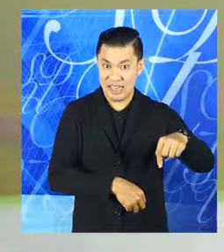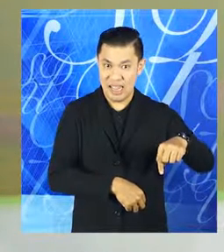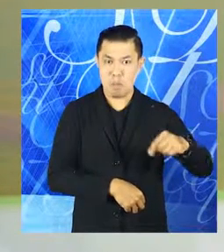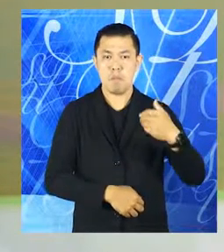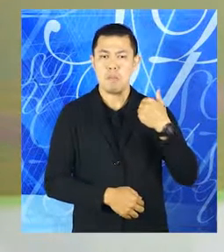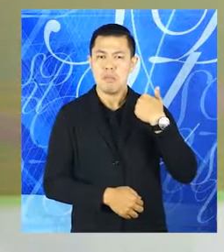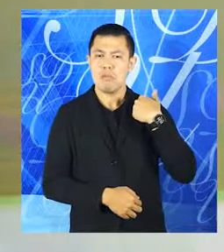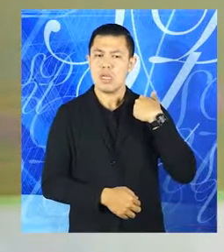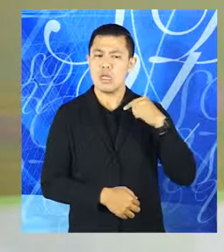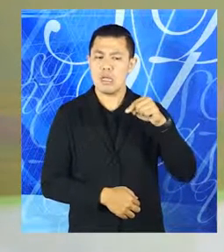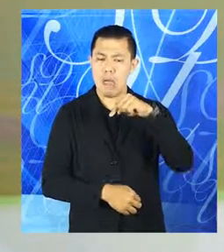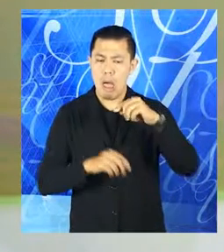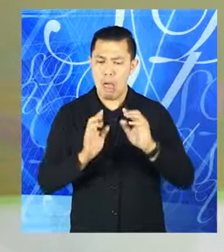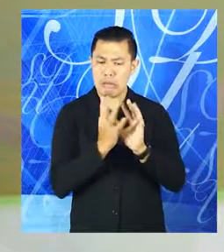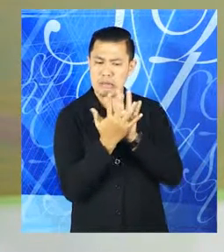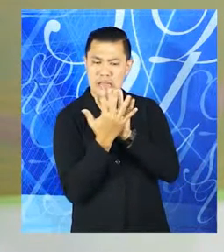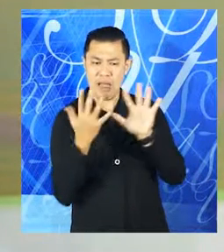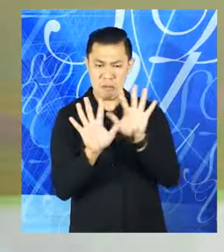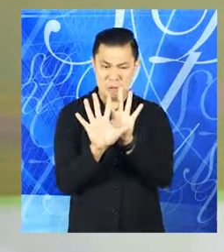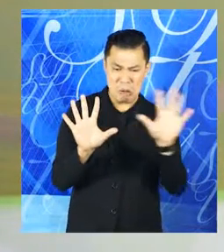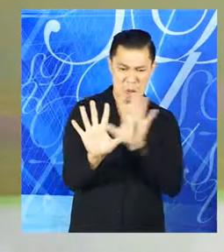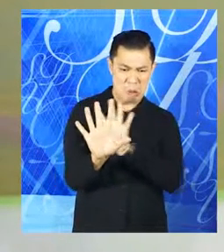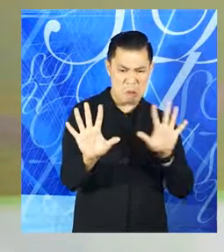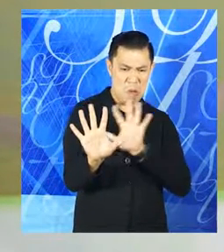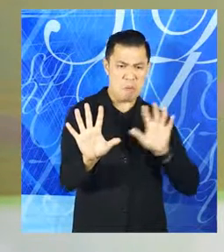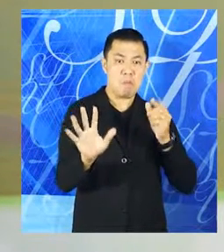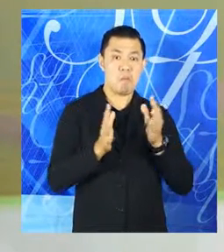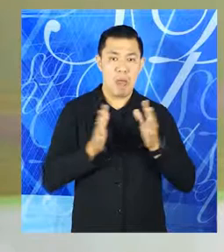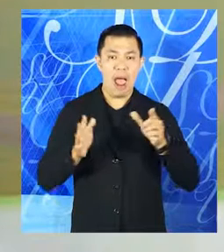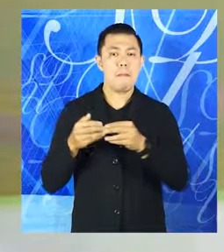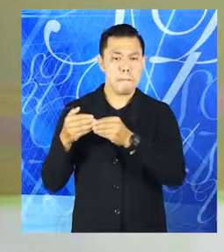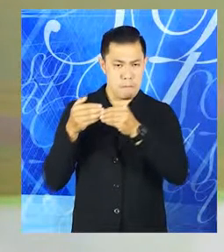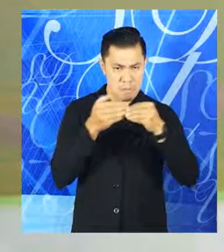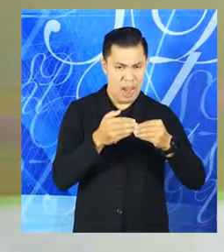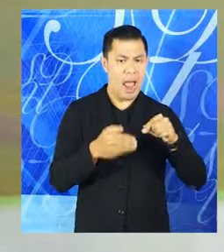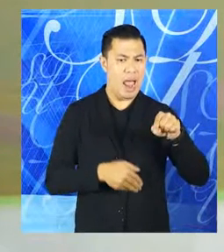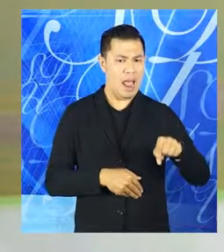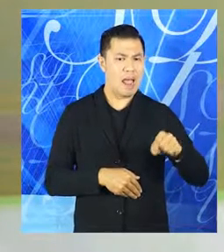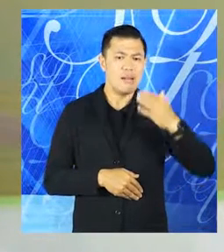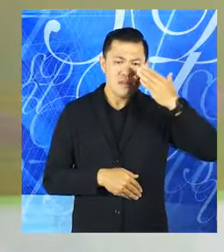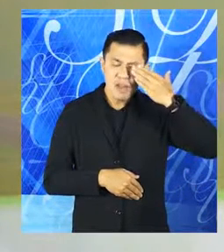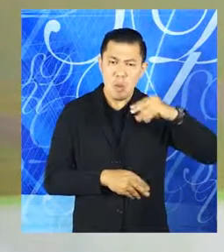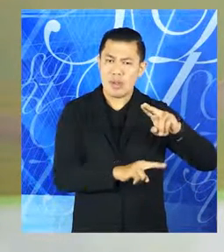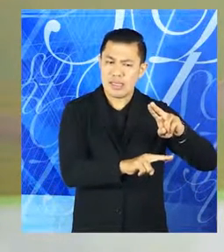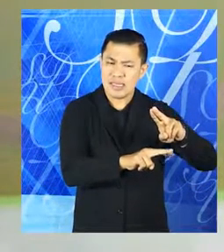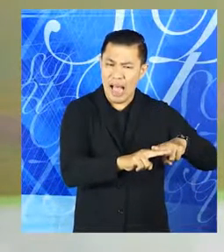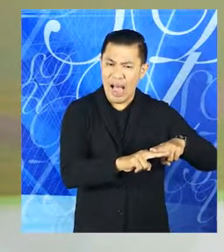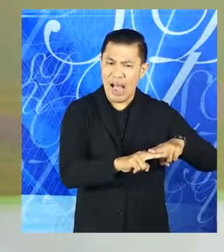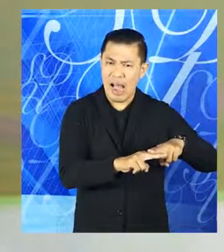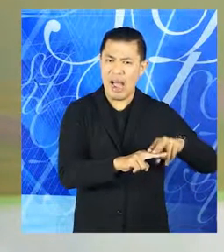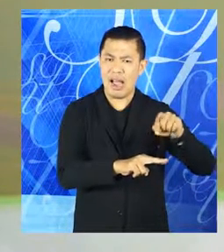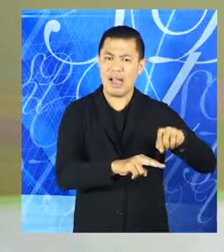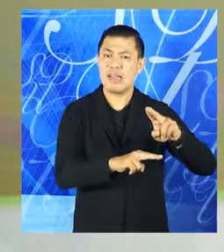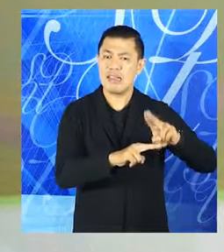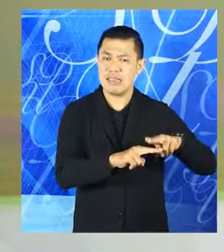วมีหลายแถวจะต้องพาคนตาบอดไปนั่งหน้าที่เก้